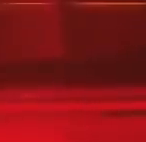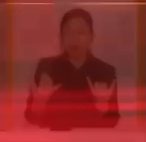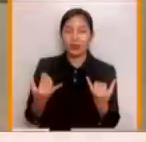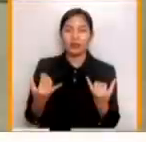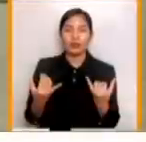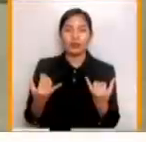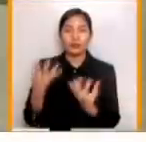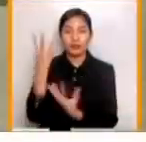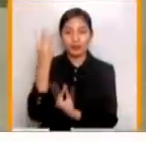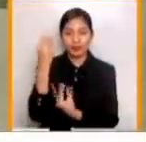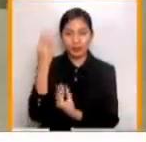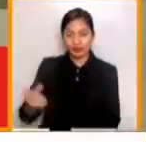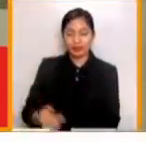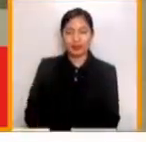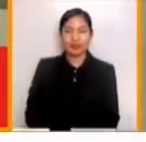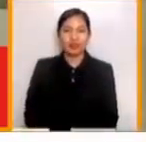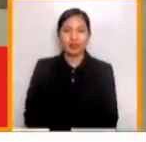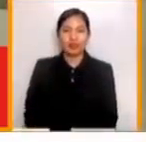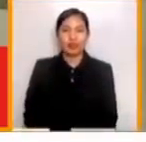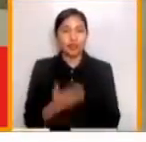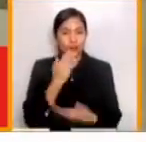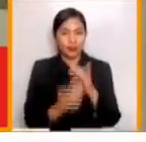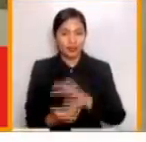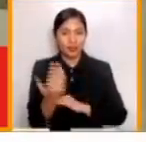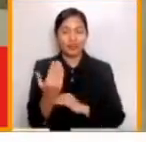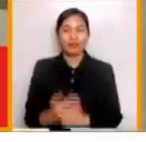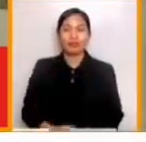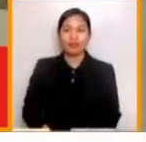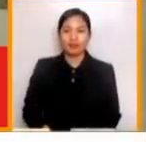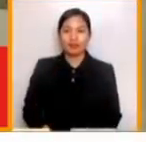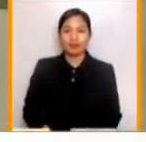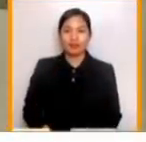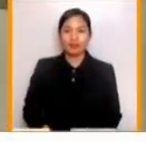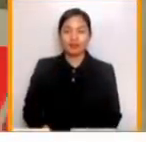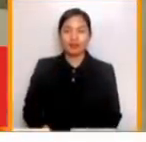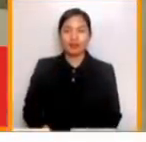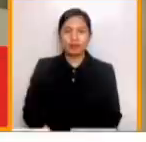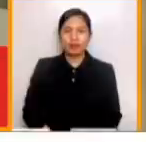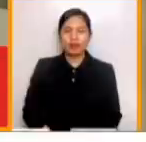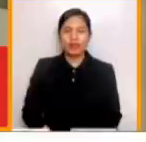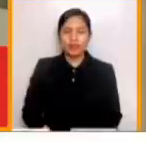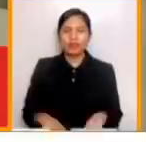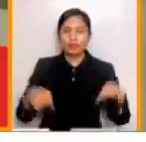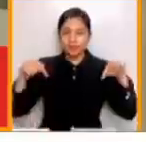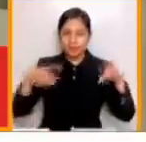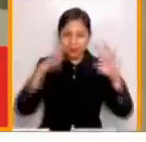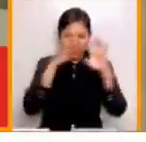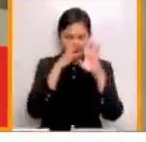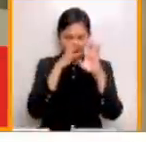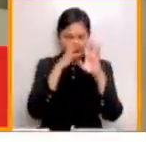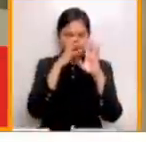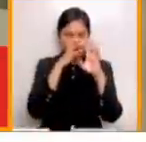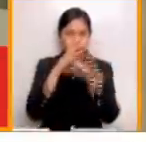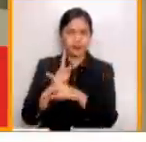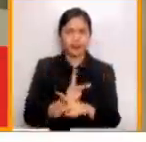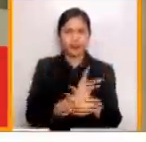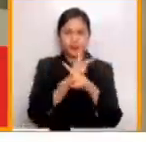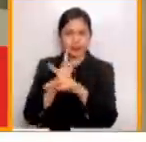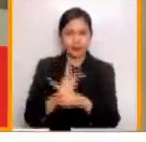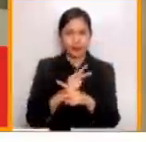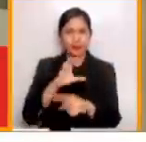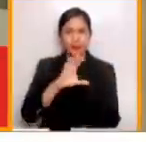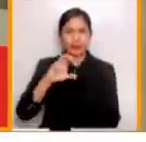Agustin. James, good morning. Connie, good morning. Mahigpit na seguridad yung ipapatupad dito sa CCP complex para nga sa